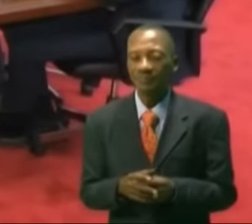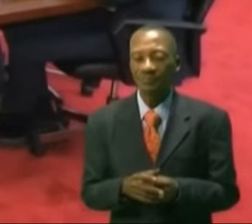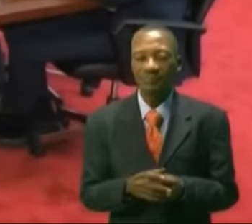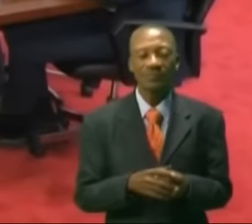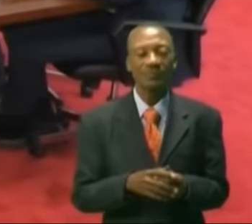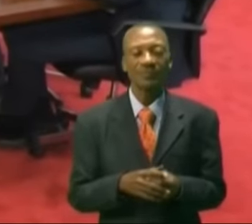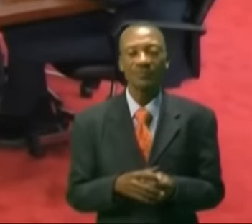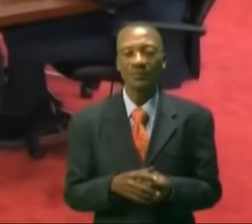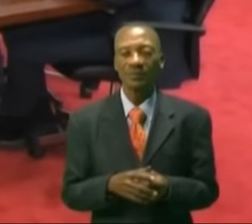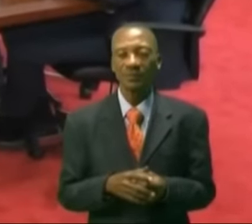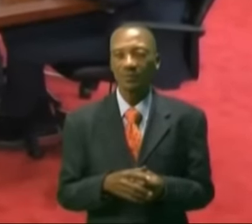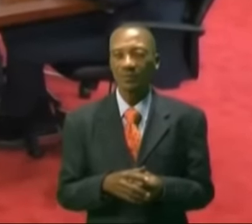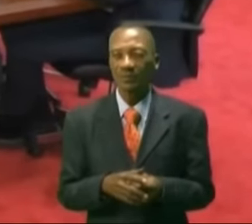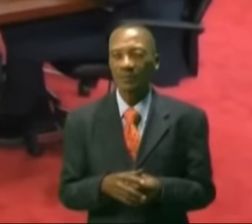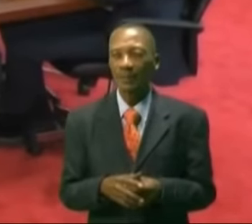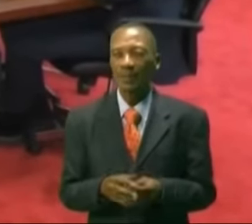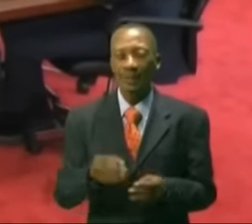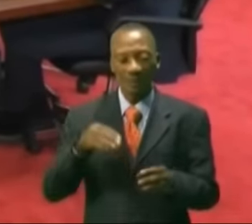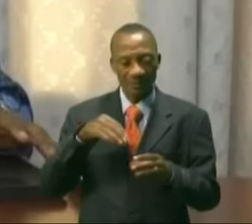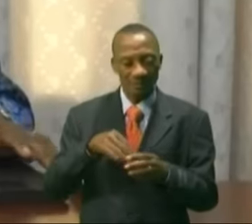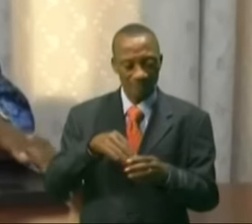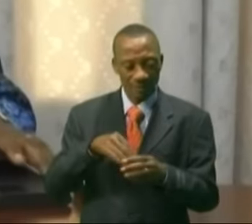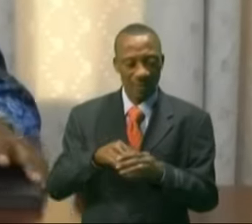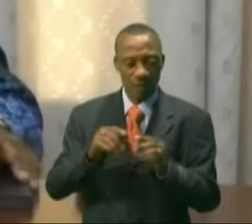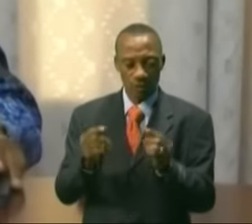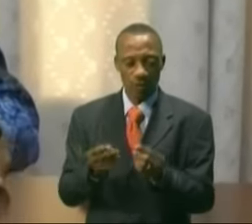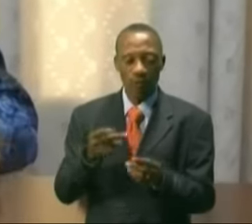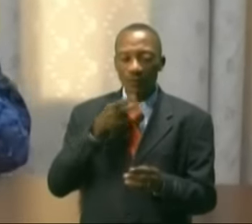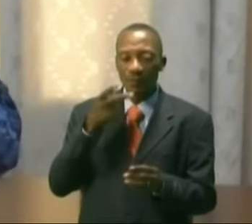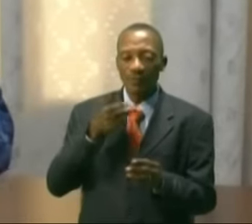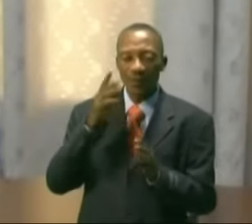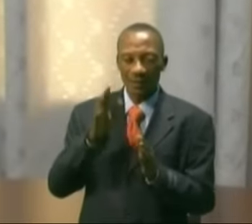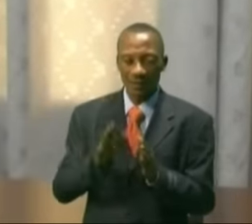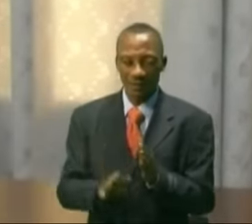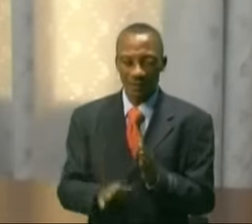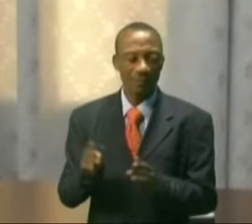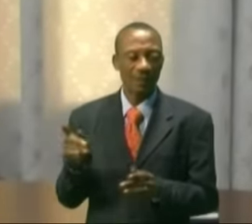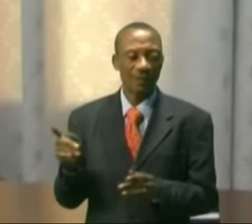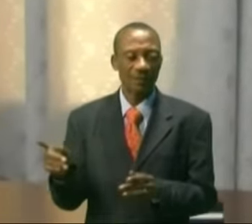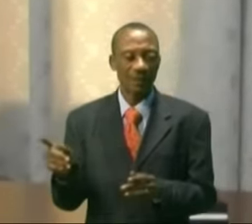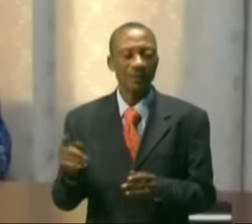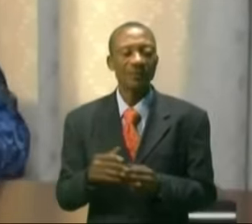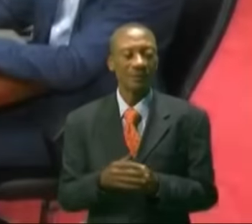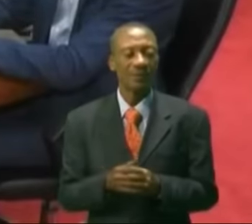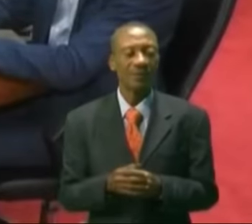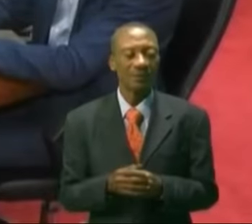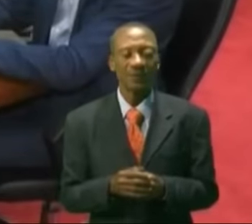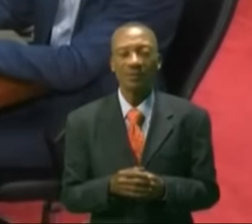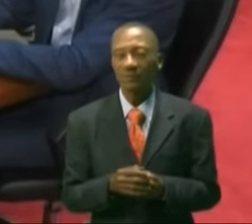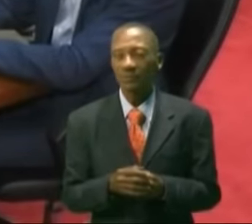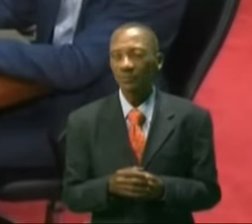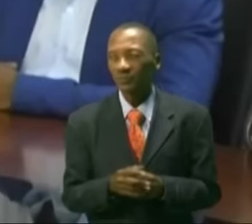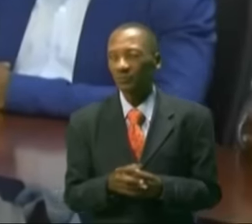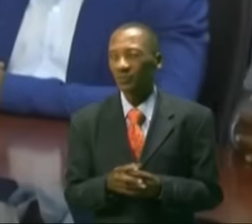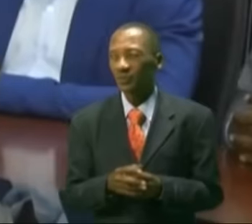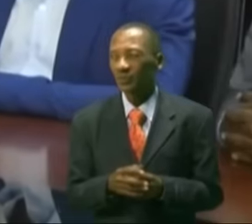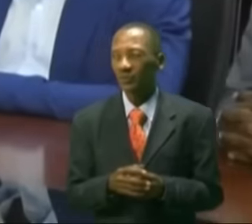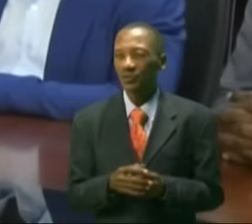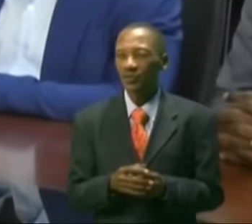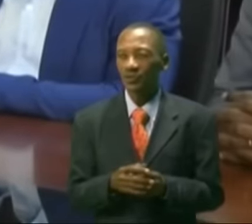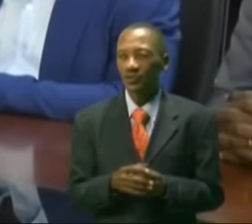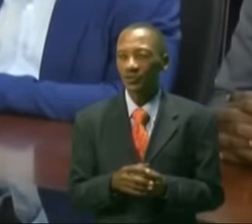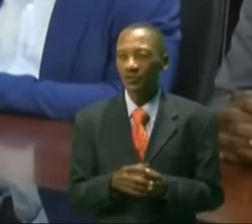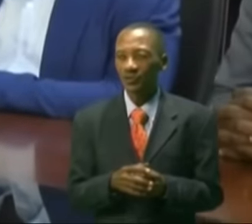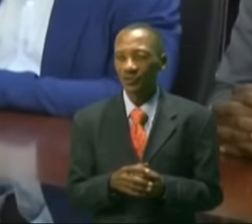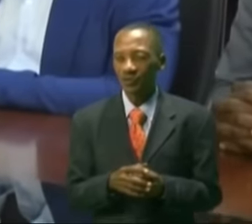des nouvelles valeurs à la chambre basse du Parlement. Vital Kamerhe a accepté de soutenir ces jeunes parlementaires qui viennent